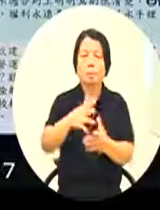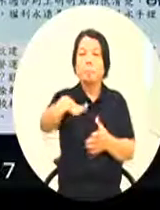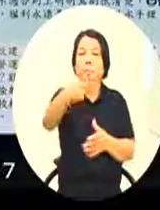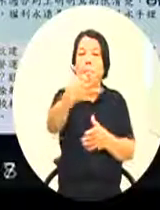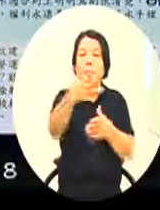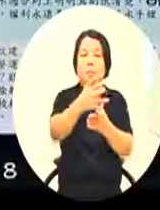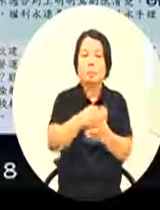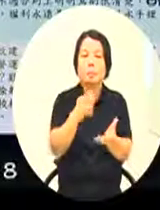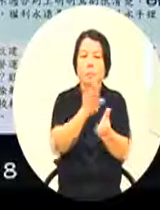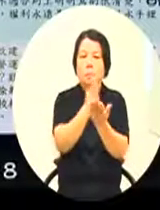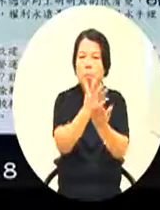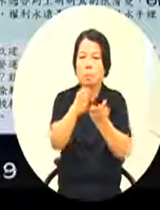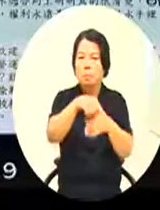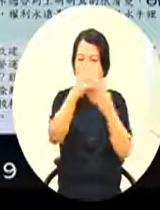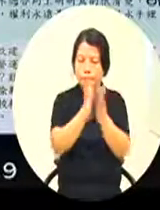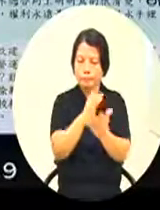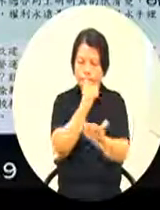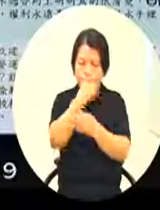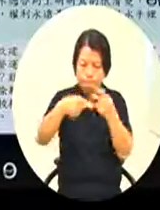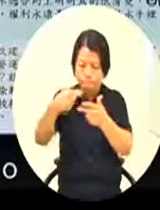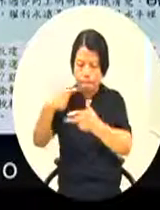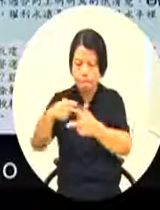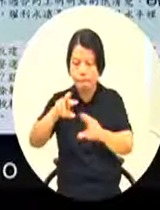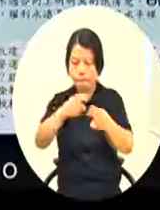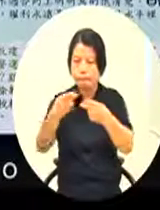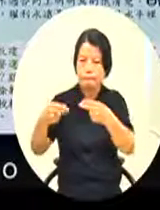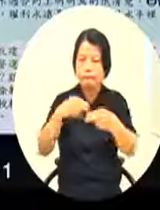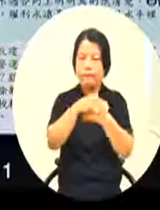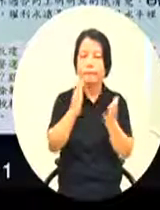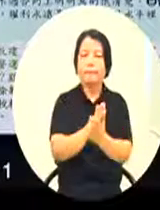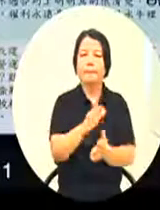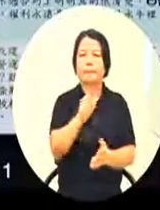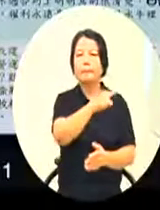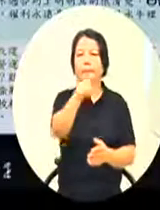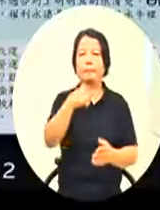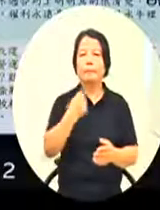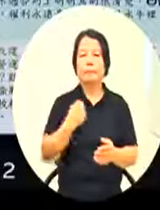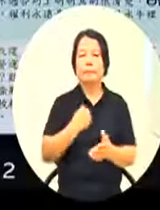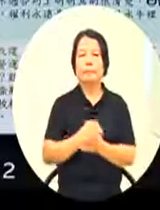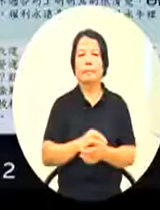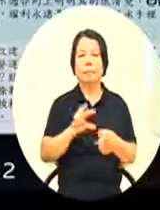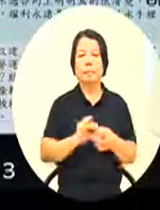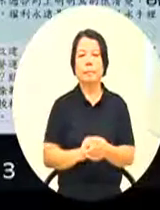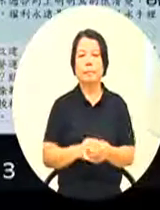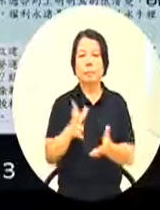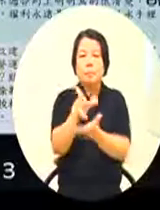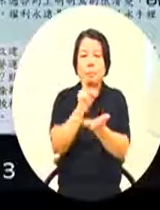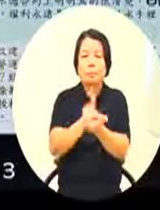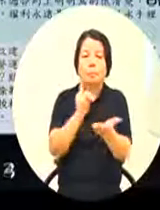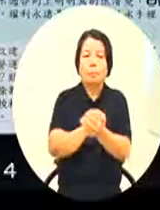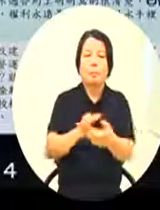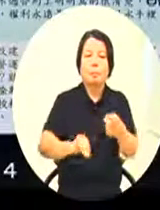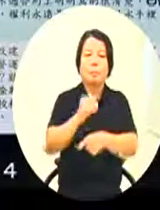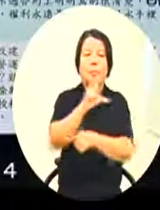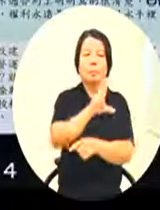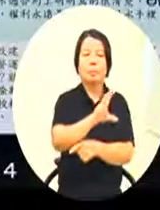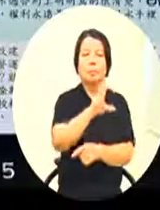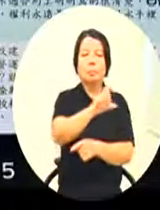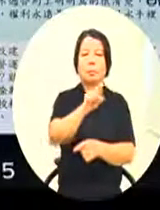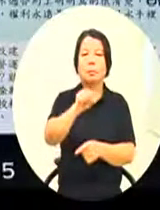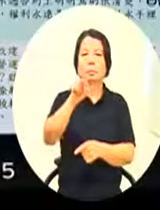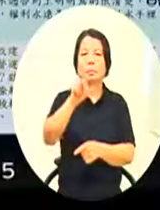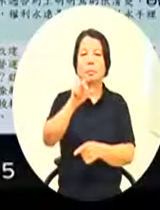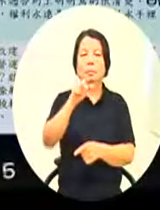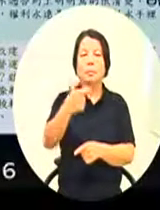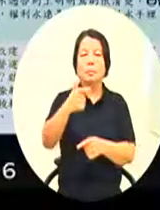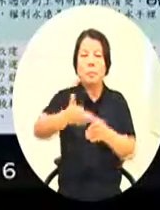礼拜都去更新它的图书。借阅率有多少？大家知道吗？76%以上哎！我想要问问我们的图书馆，我们哪